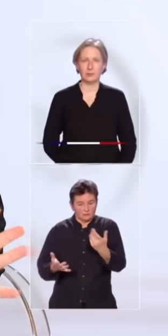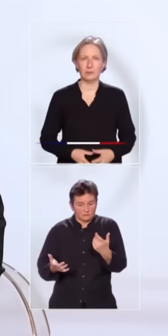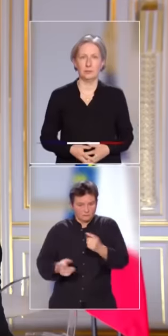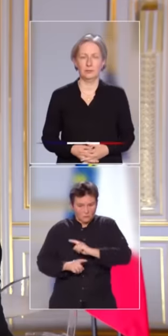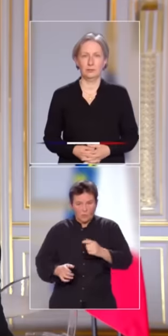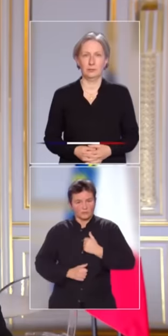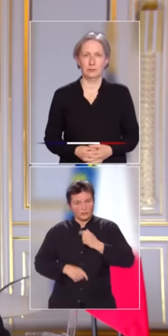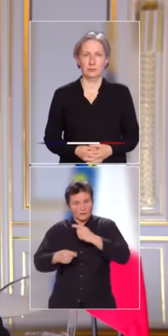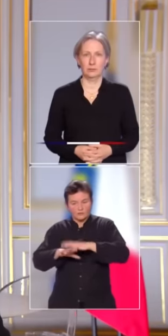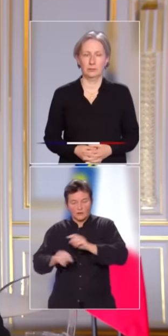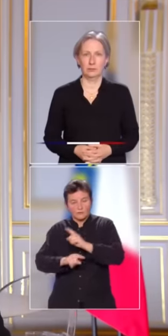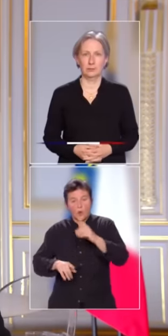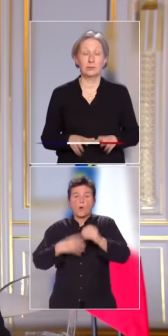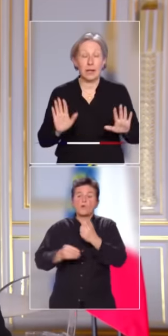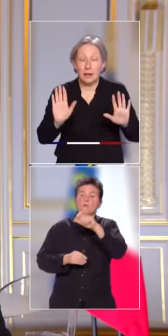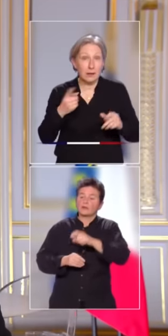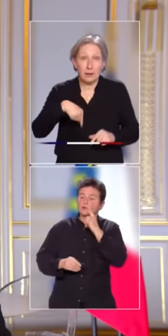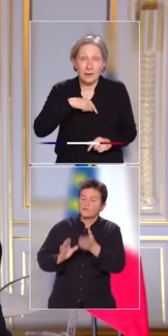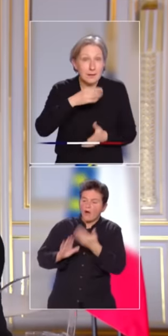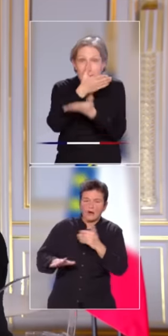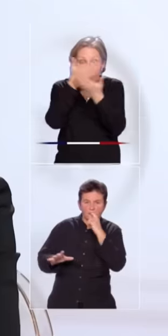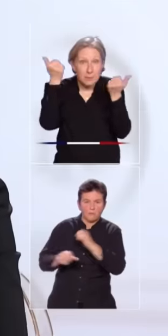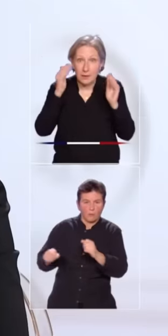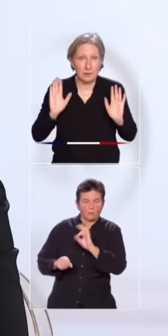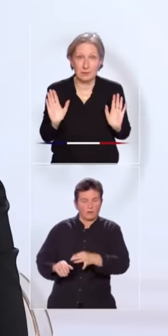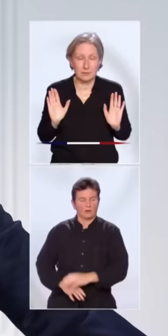pas d'hommes là-bas. Ce sera peut-être des démineurs. Nous ne savons pas. C'est pas ce à quoi